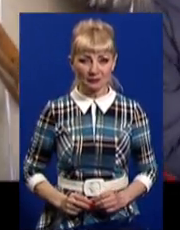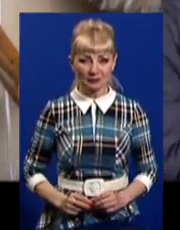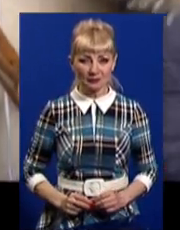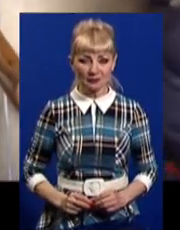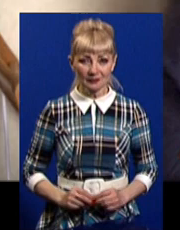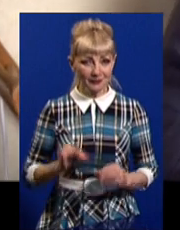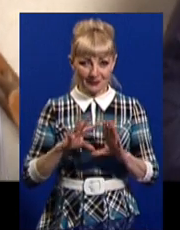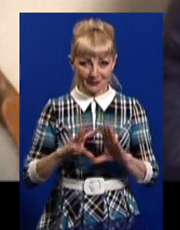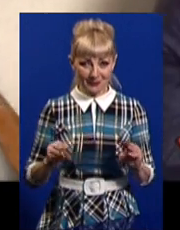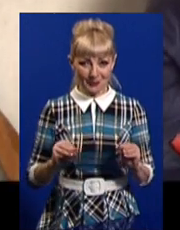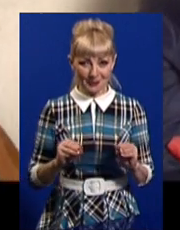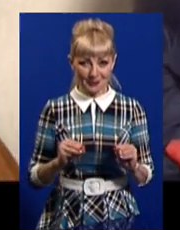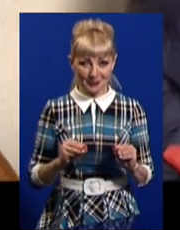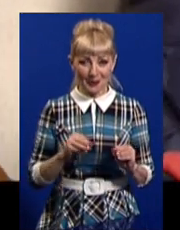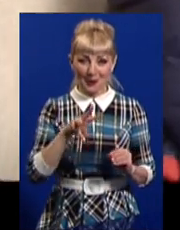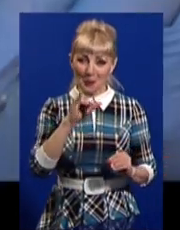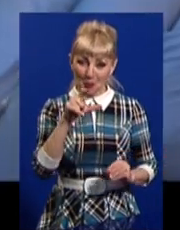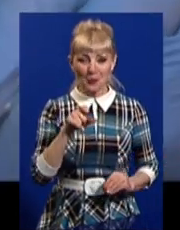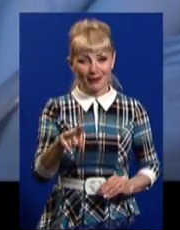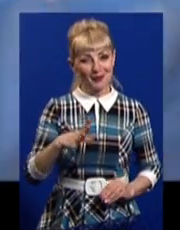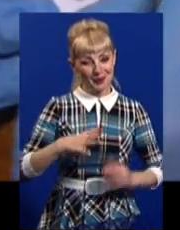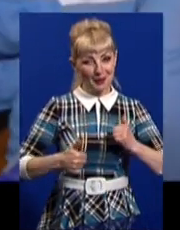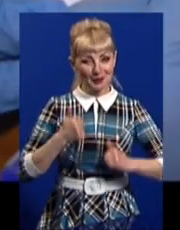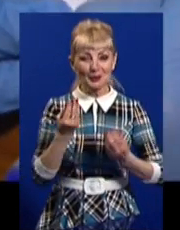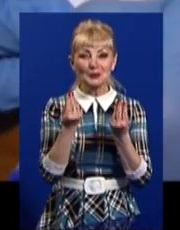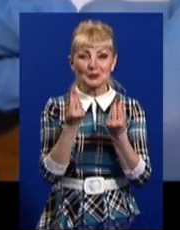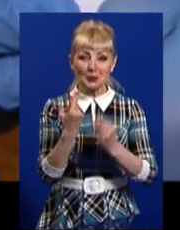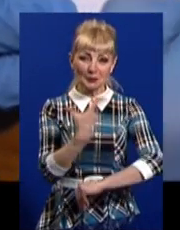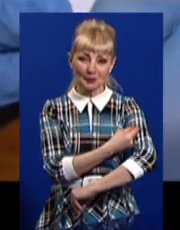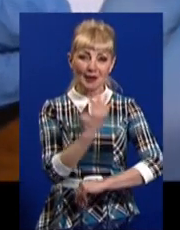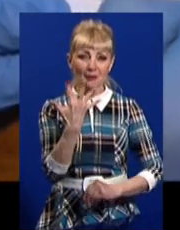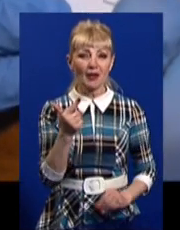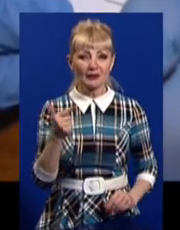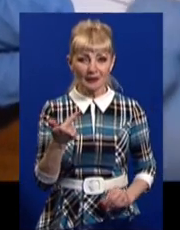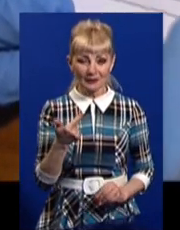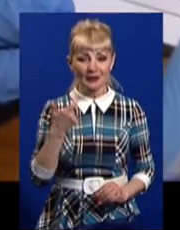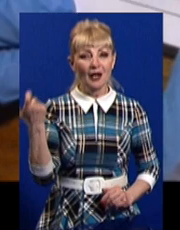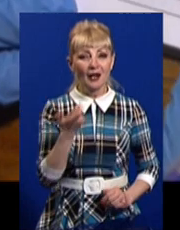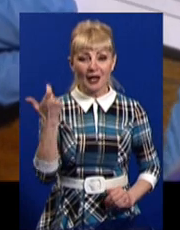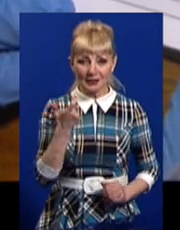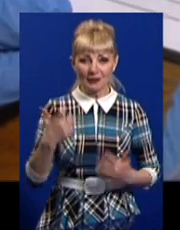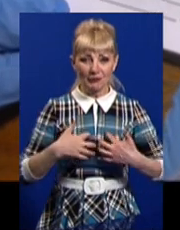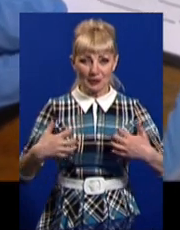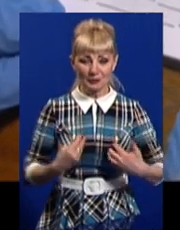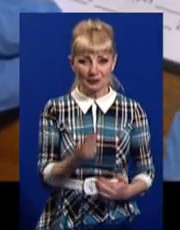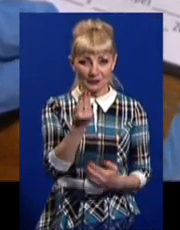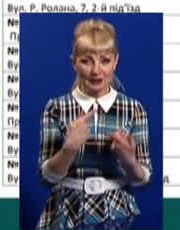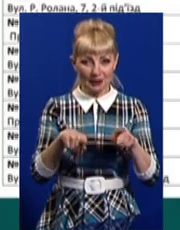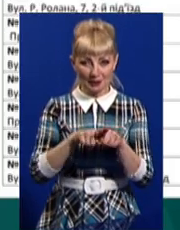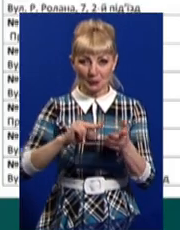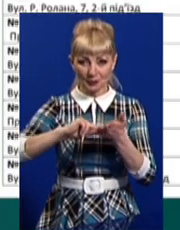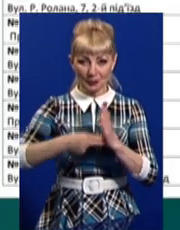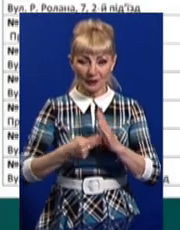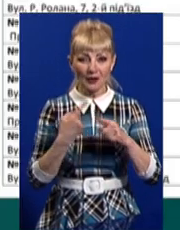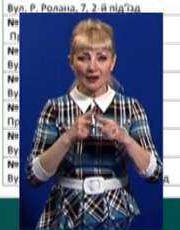І все? Муха, ти була героєм. Вартість процедури – 5 гривень. Господарям тварин видають ось таку довідку.